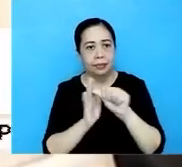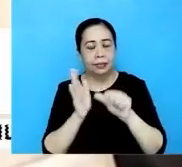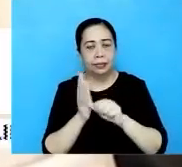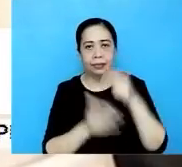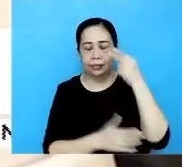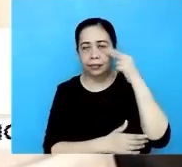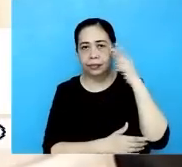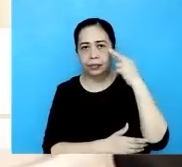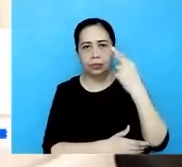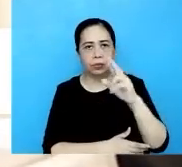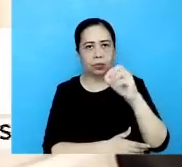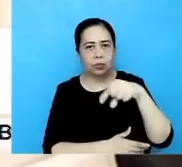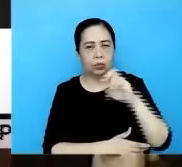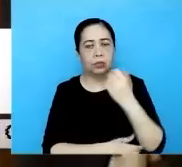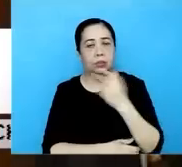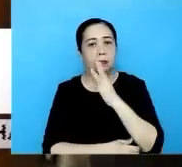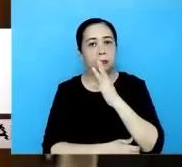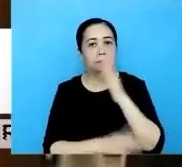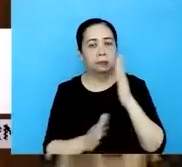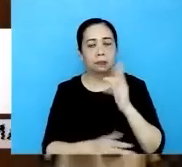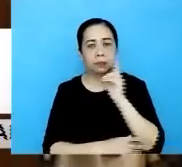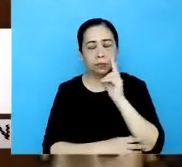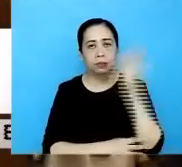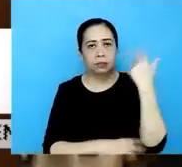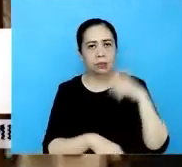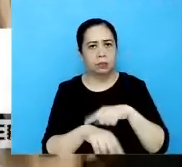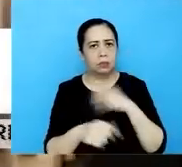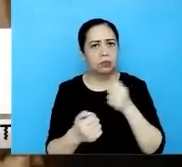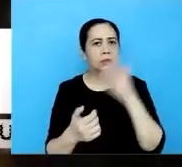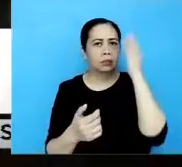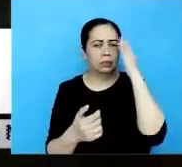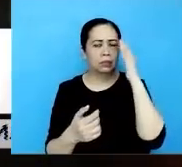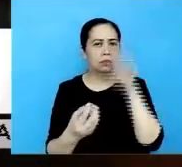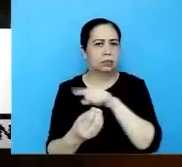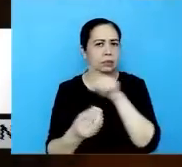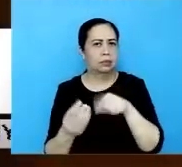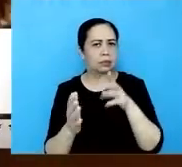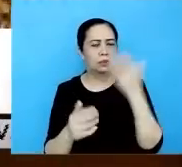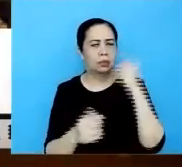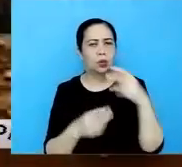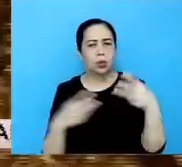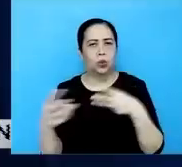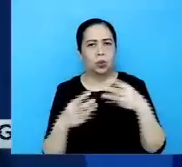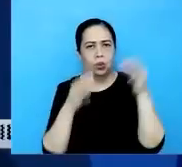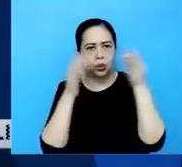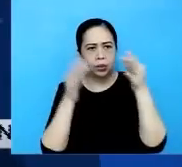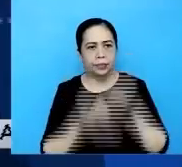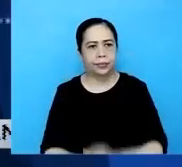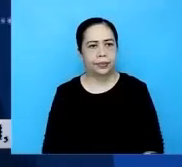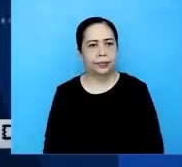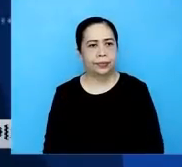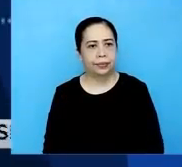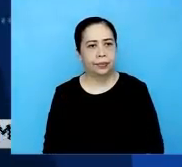na dating tagapagsalita ng Administrasyong Duterte kung saan kailang kritiko si De Lima ng madugong war on drugs. Bilang